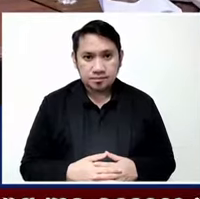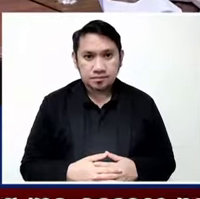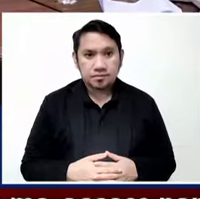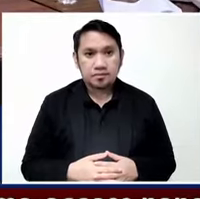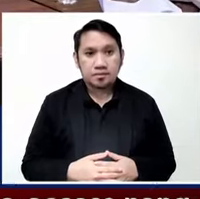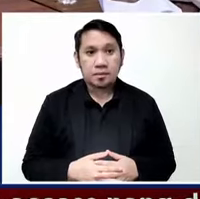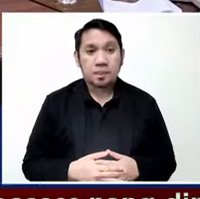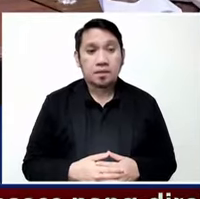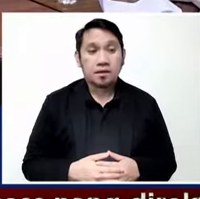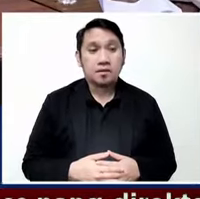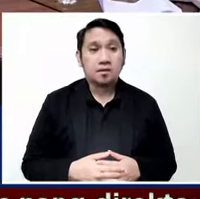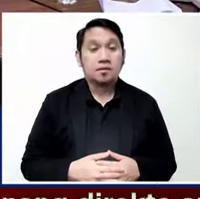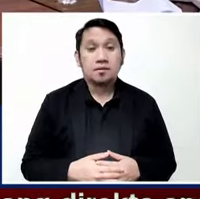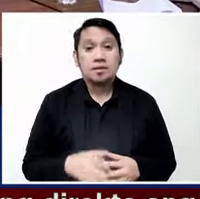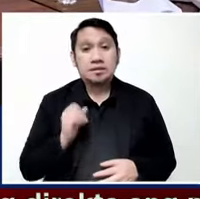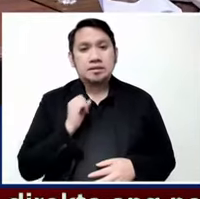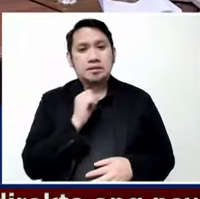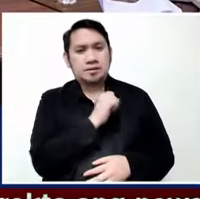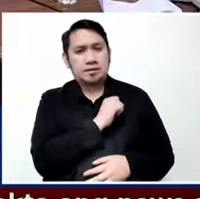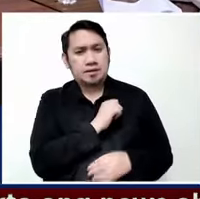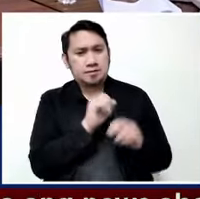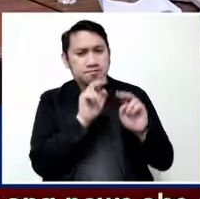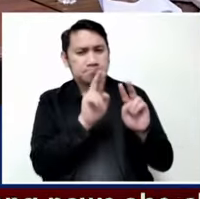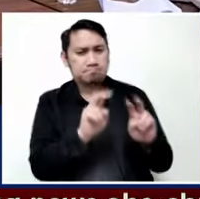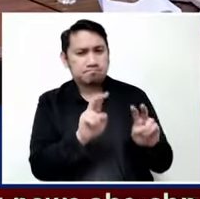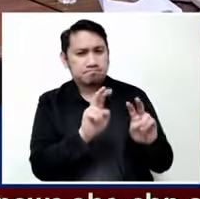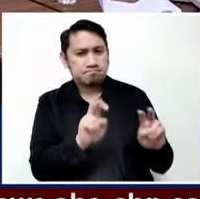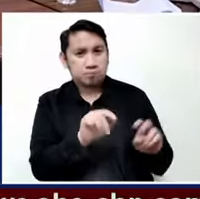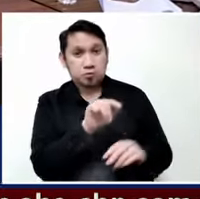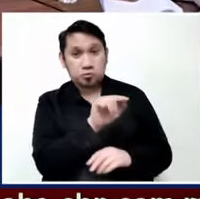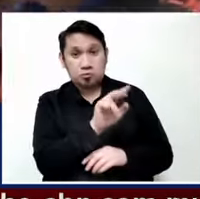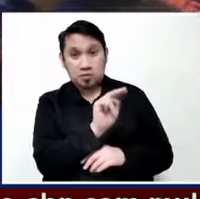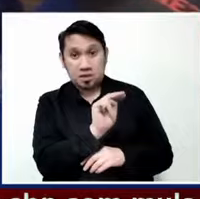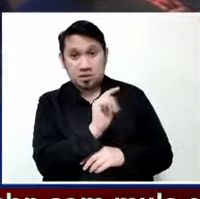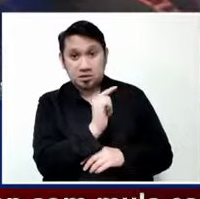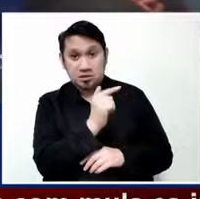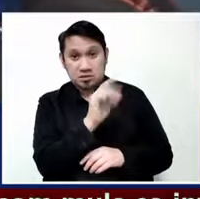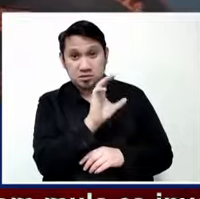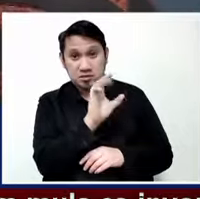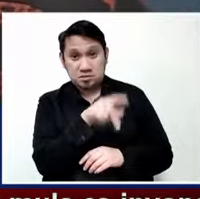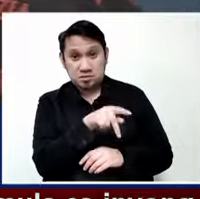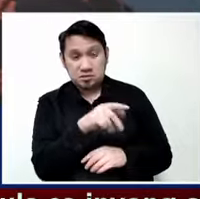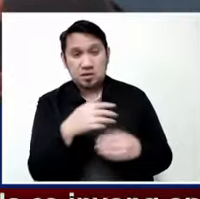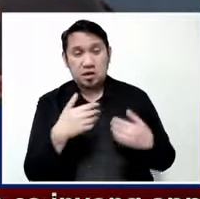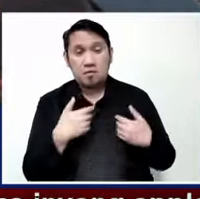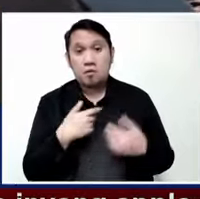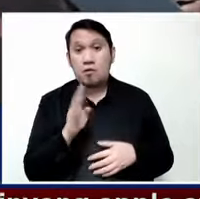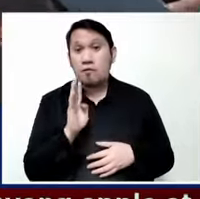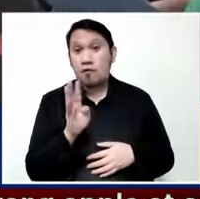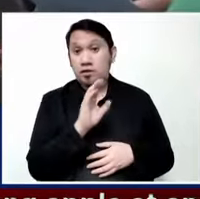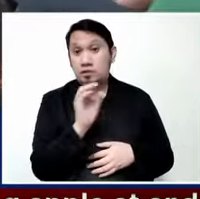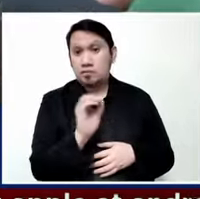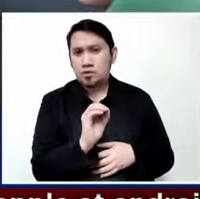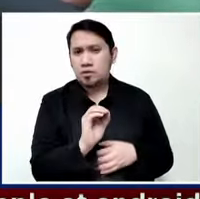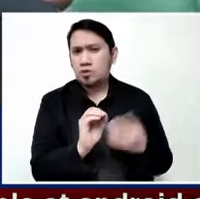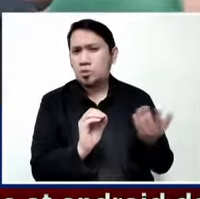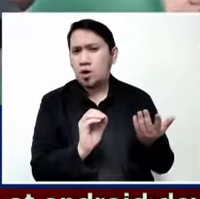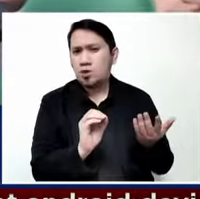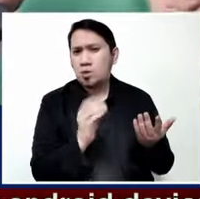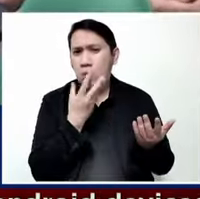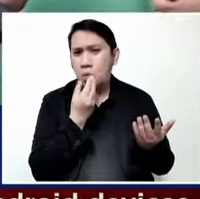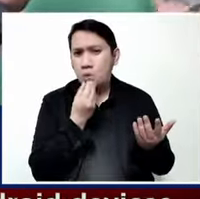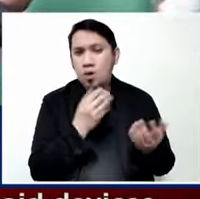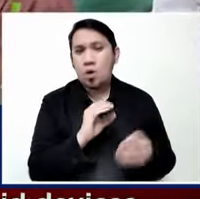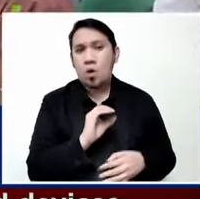Sa pagsilip ng Senado sa operasyon ng National Grid Corporation of the Philippines kung saan 40% ng shares ay hawak ng State